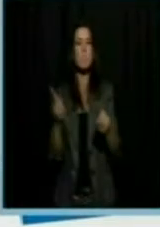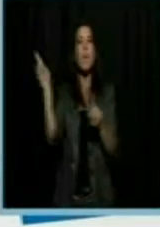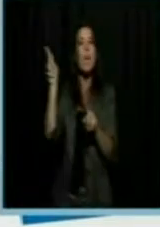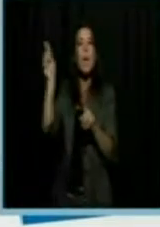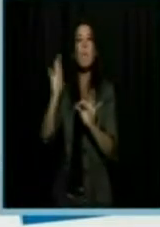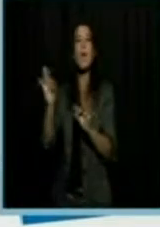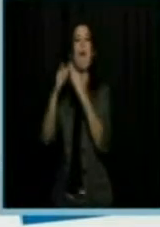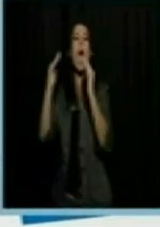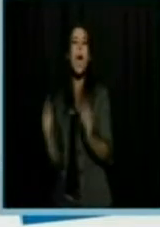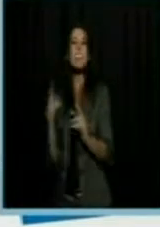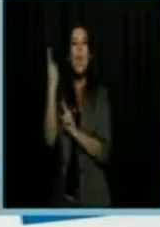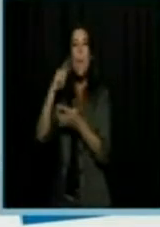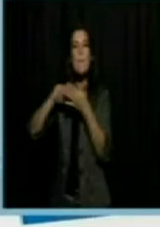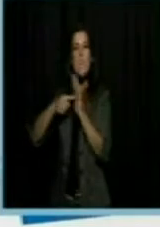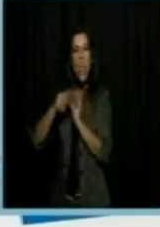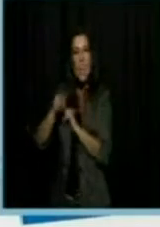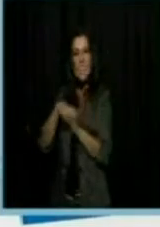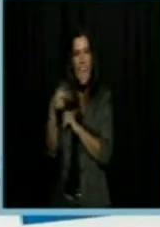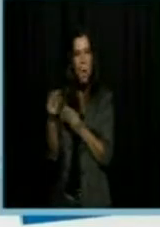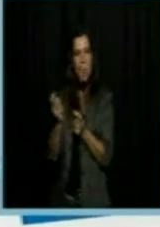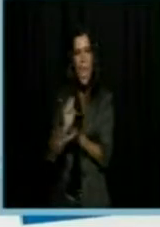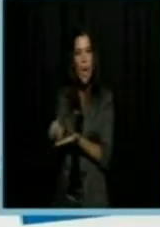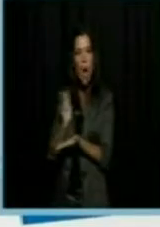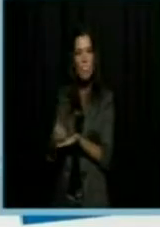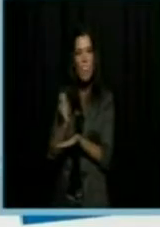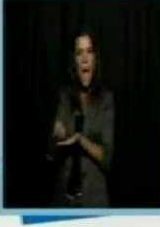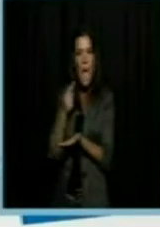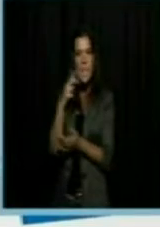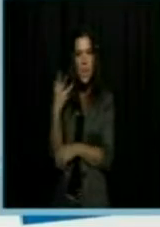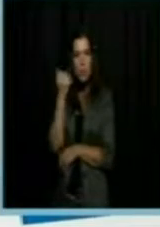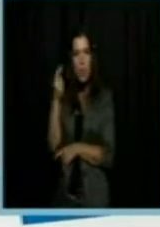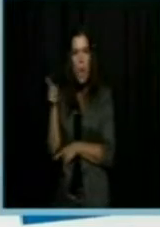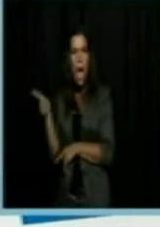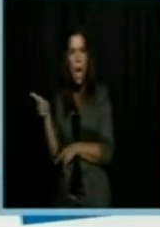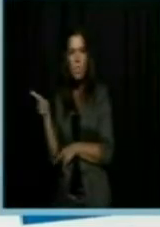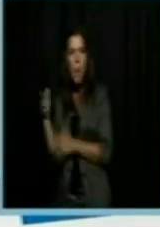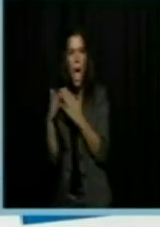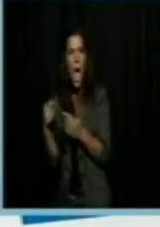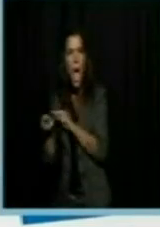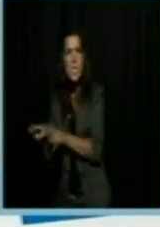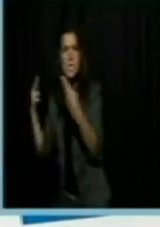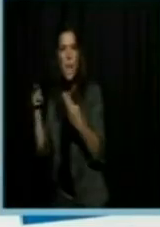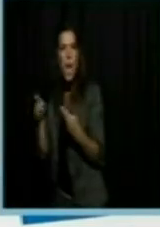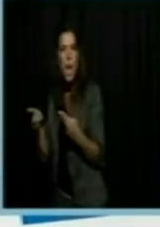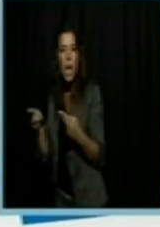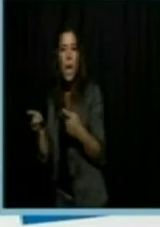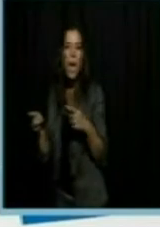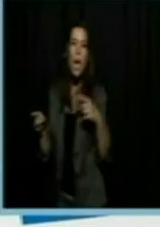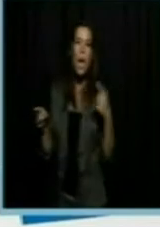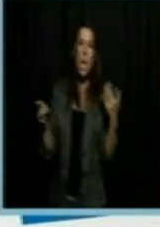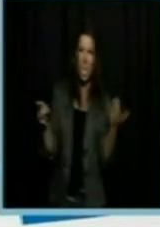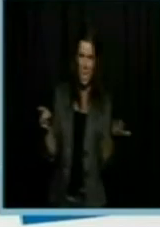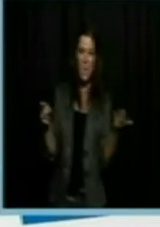a casa. Un ragazzo di 30 anni che sta dall'altra parte può avere una